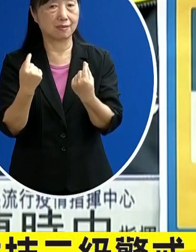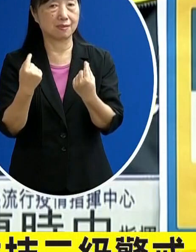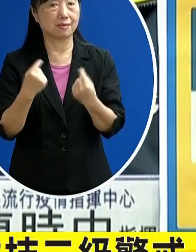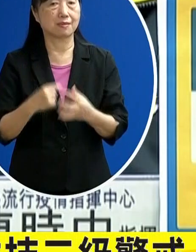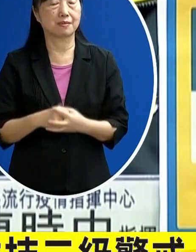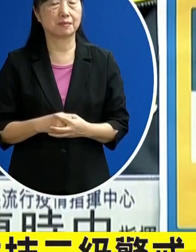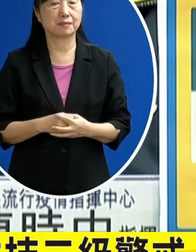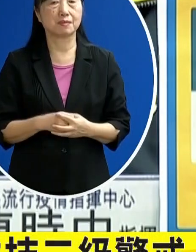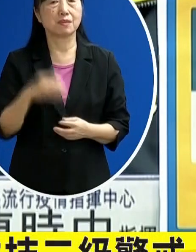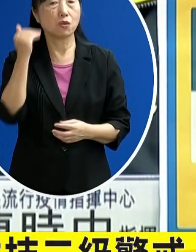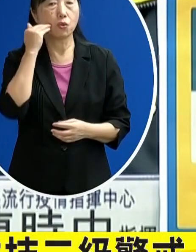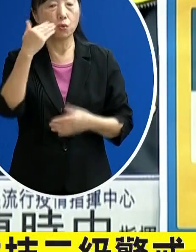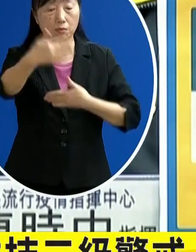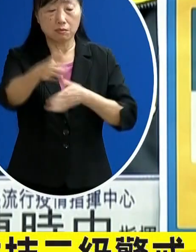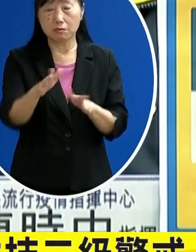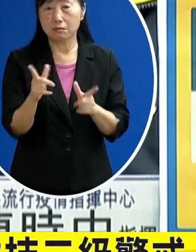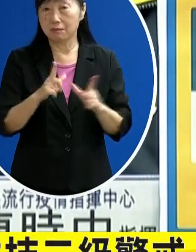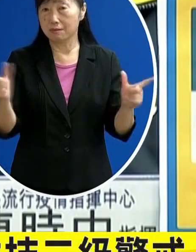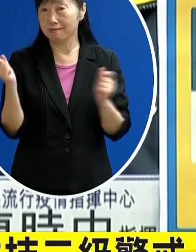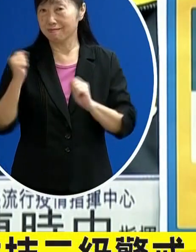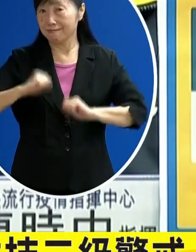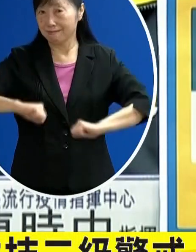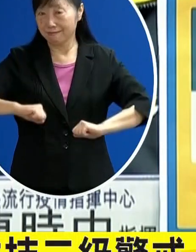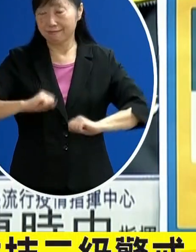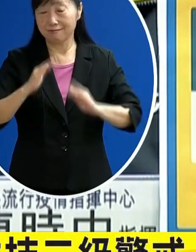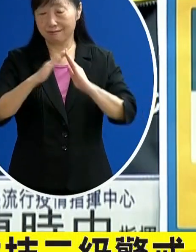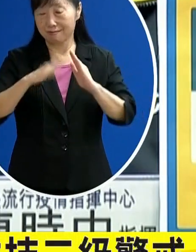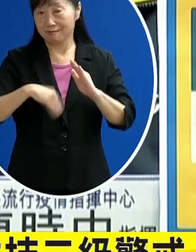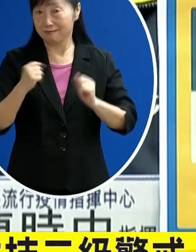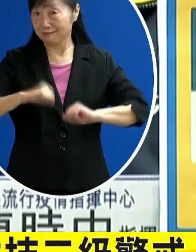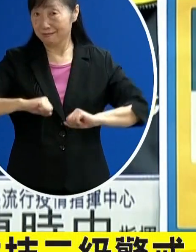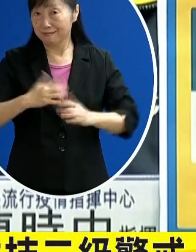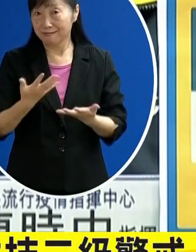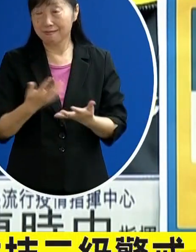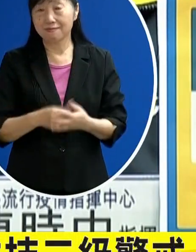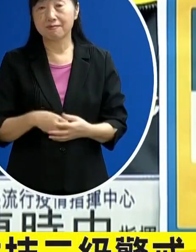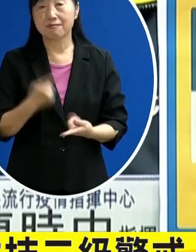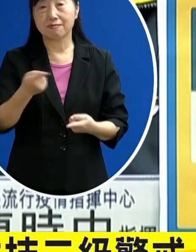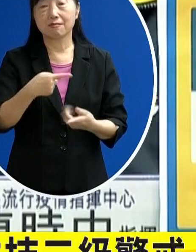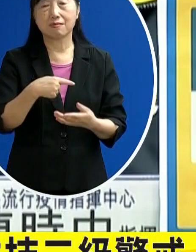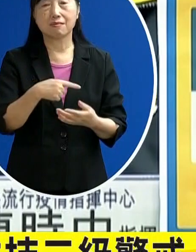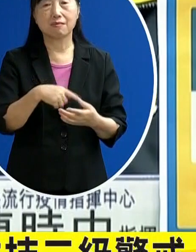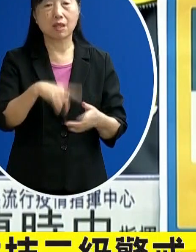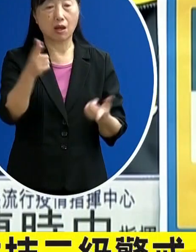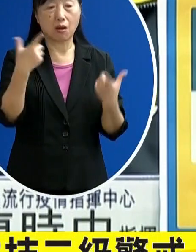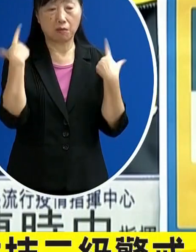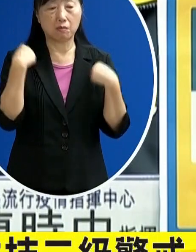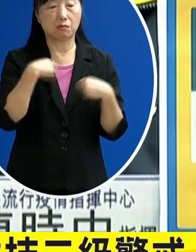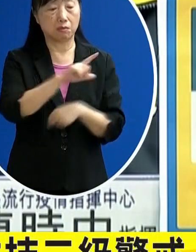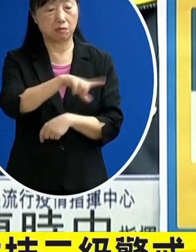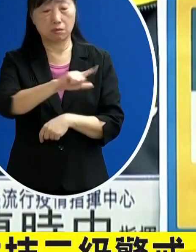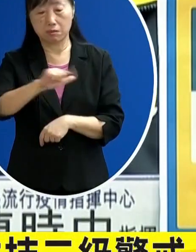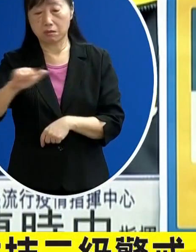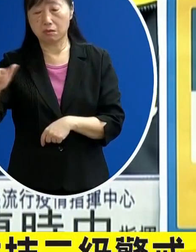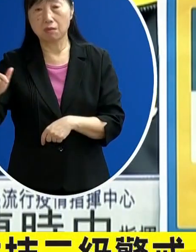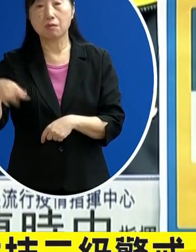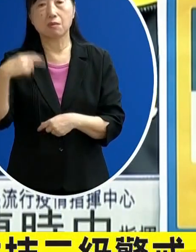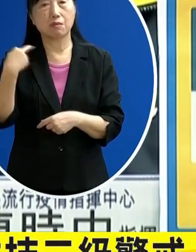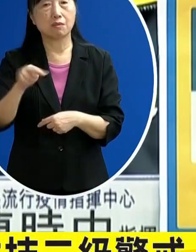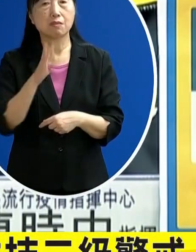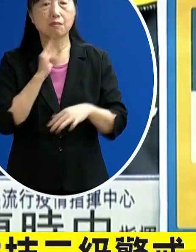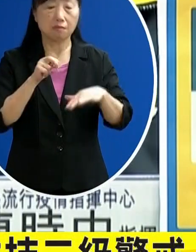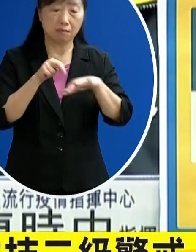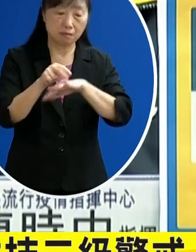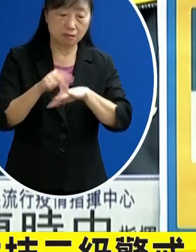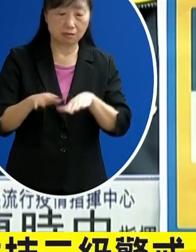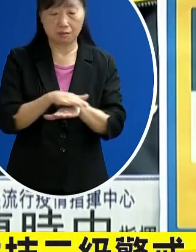另外一方面，如果空间很大，室内的空间很大，那扣除掉一些固定的设备之外，哈，它的